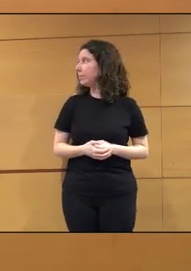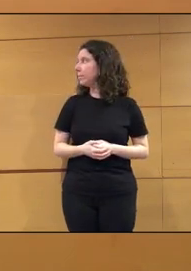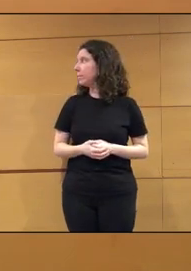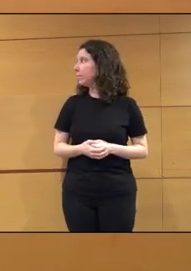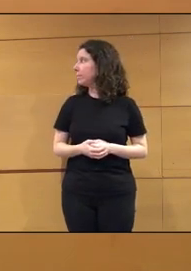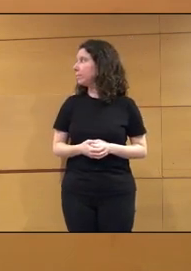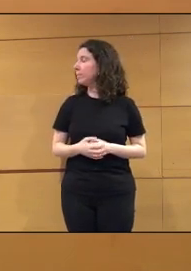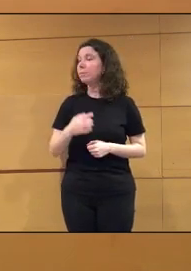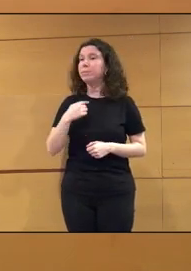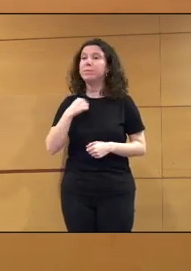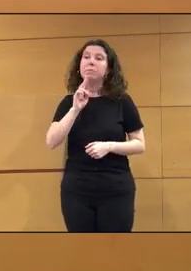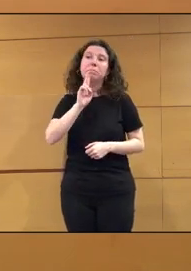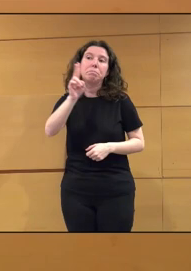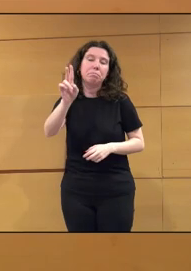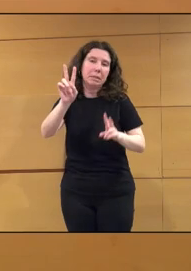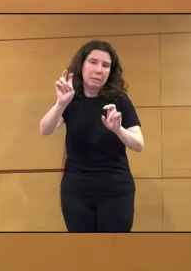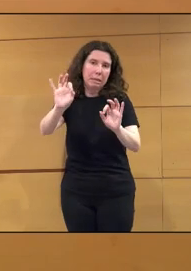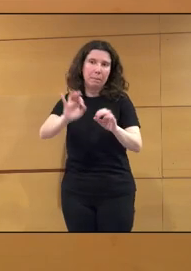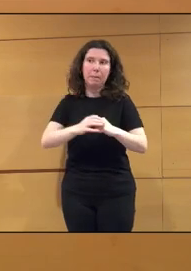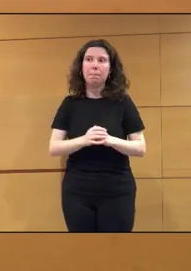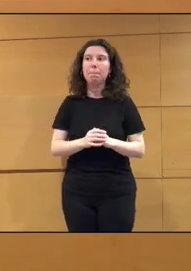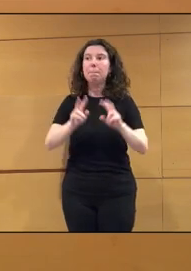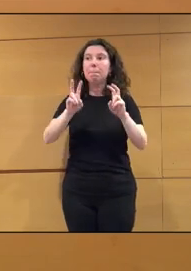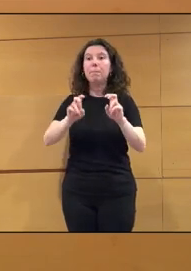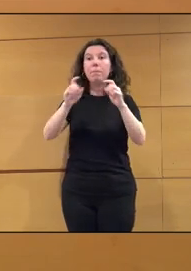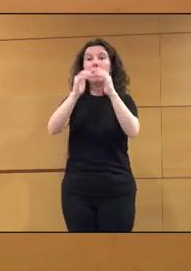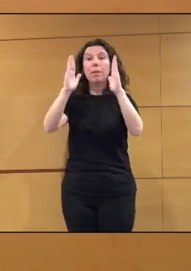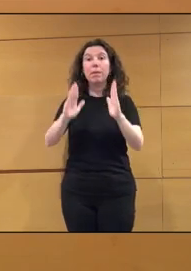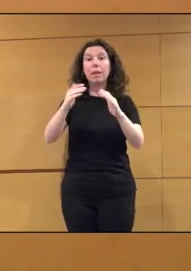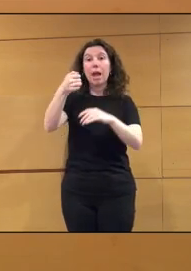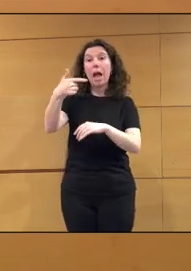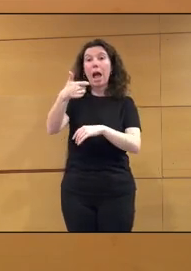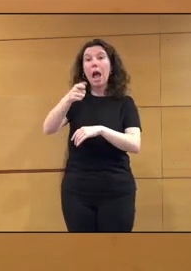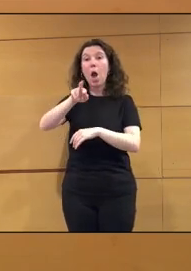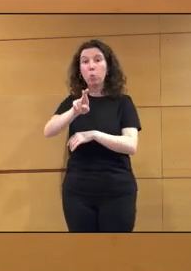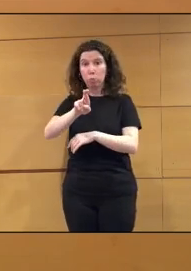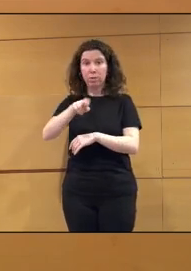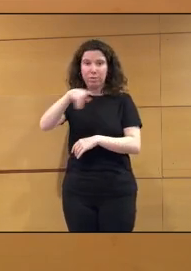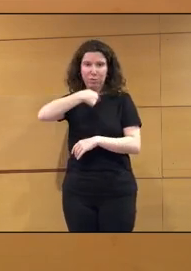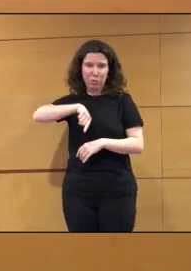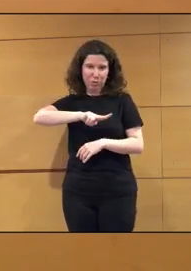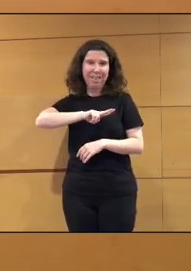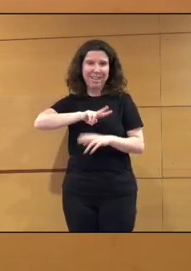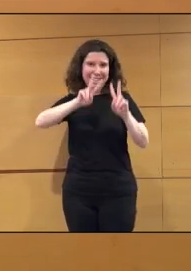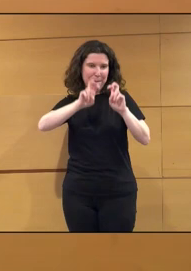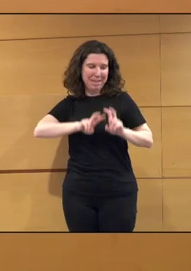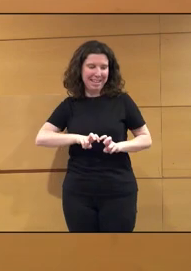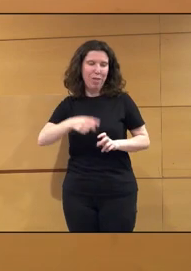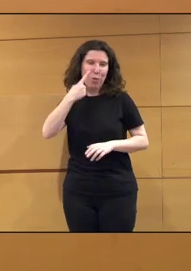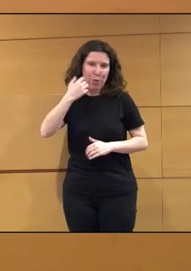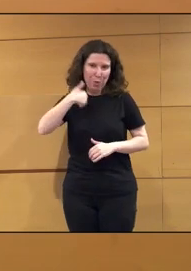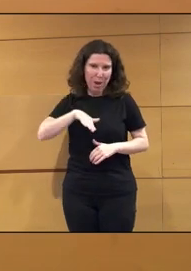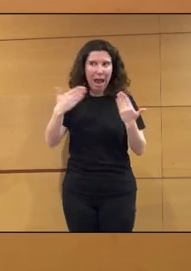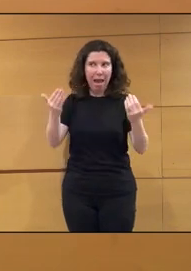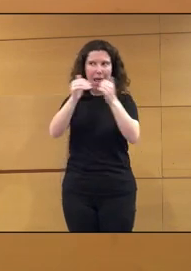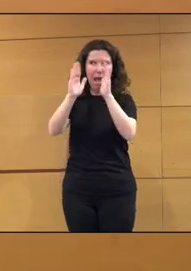No, i només una cosa, la web de la Gaur, que els investigadors ens coneixem de dalt a baix, ha millorat molt. És a dir, ara quan estàs fent